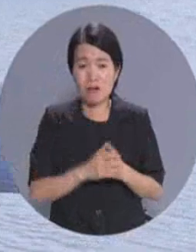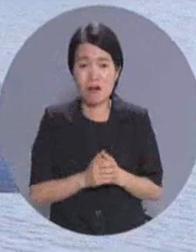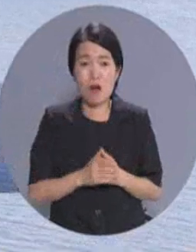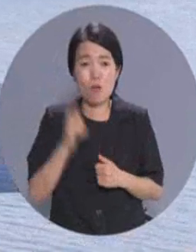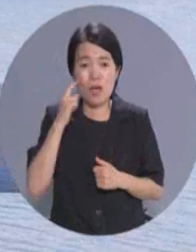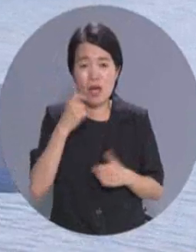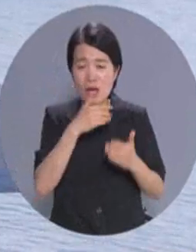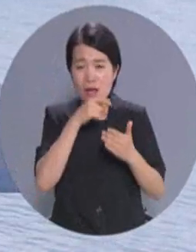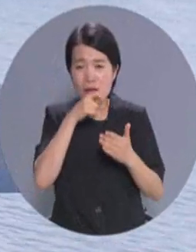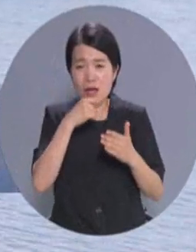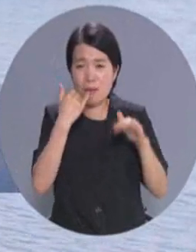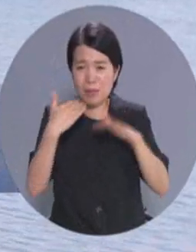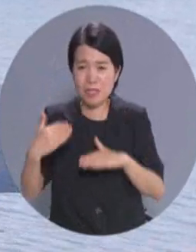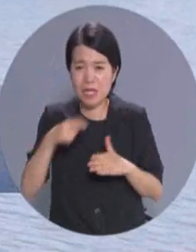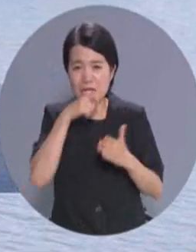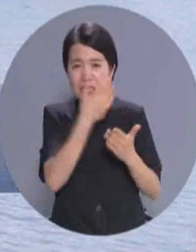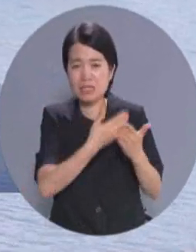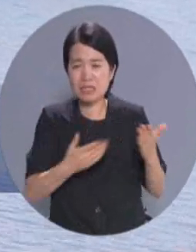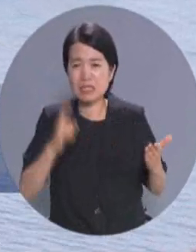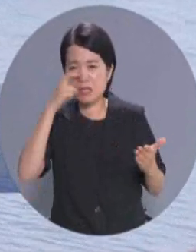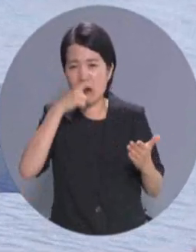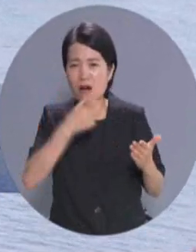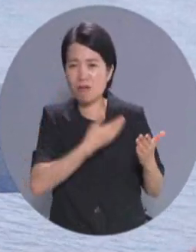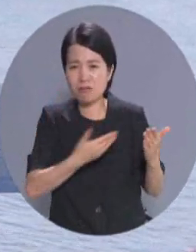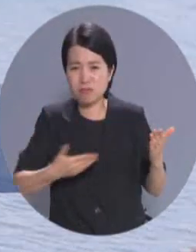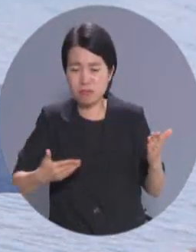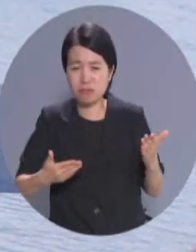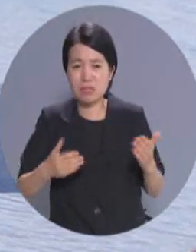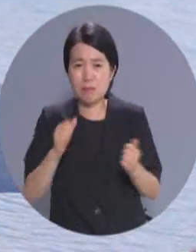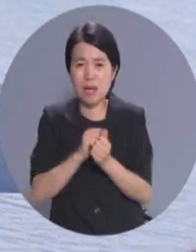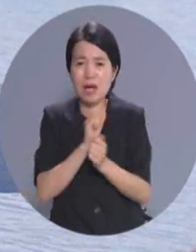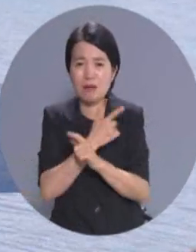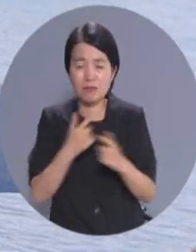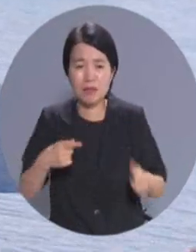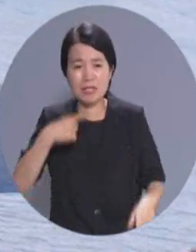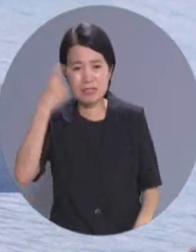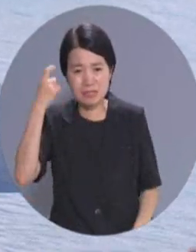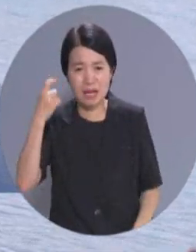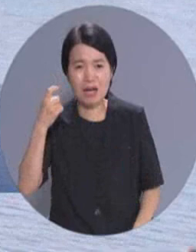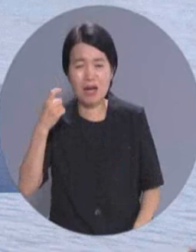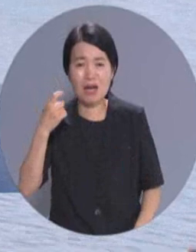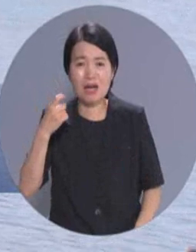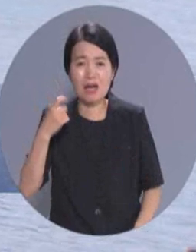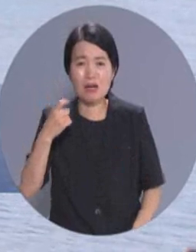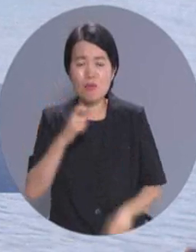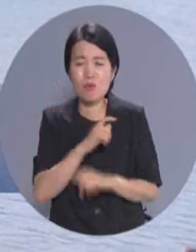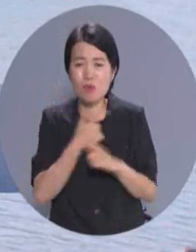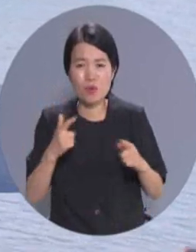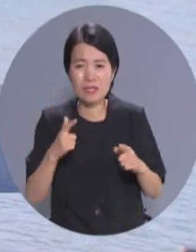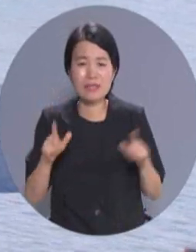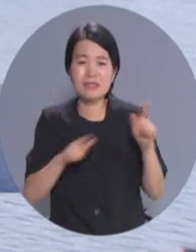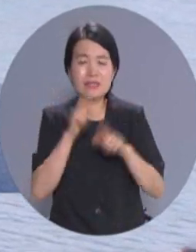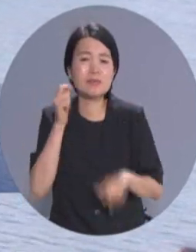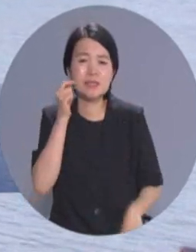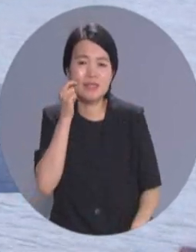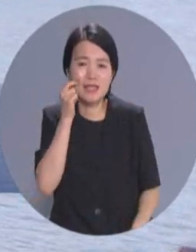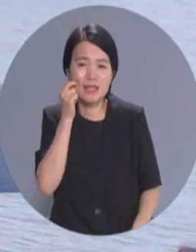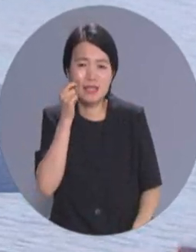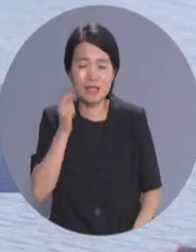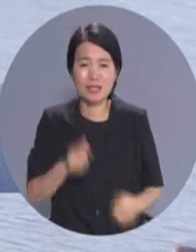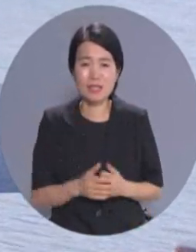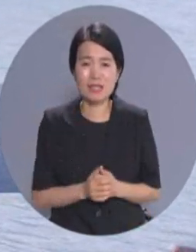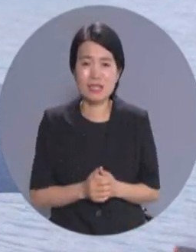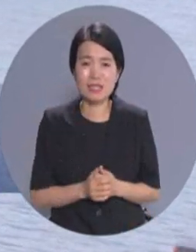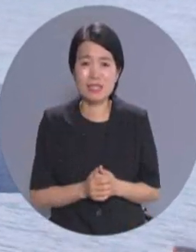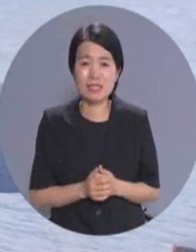게 항폭이 내려간 게 이 어패루나 바지라 청가, 굴 이런 것이 잘 서식을